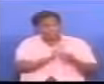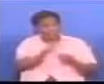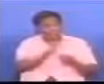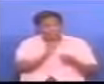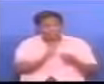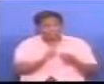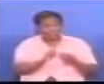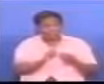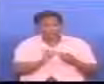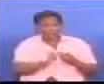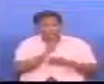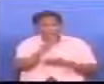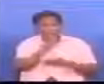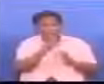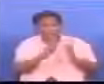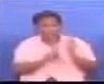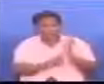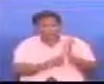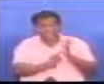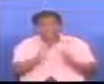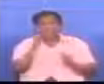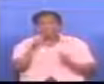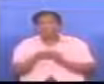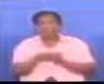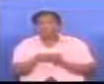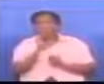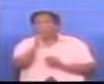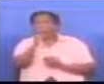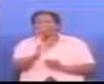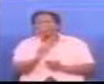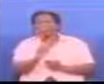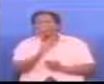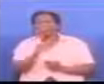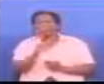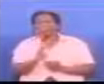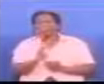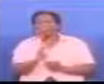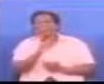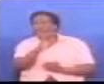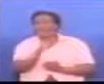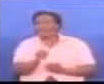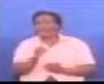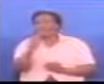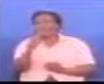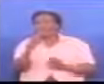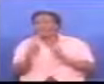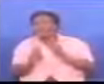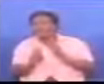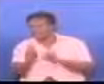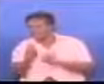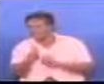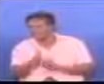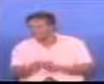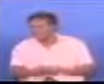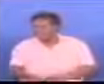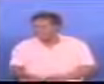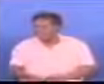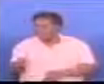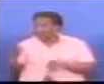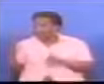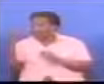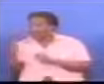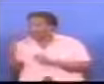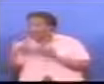unahitaji dola bilioni 45 kufikia ukomo wa